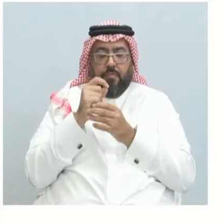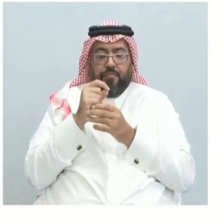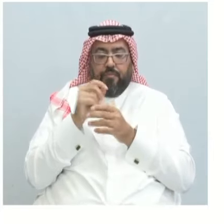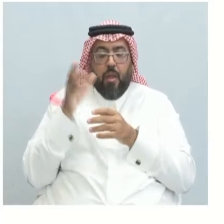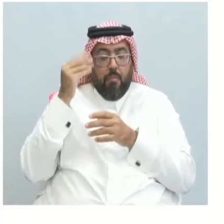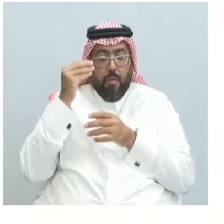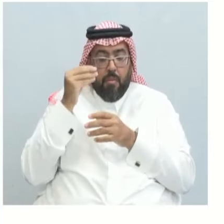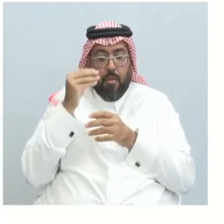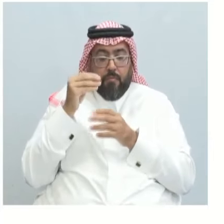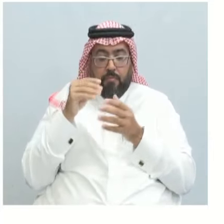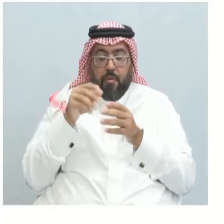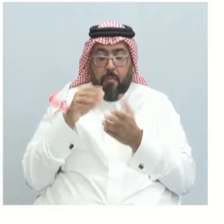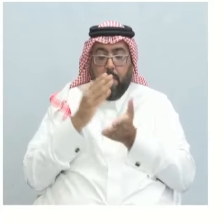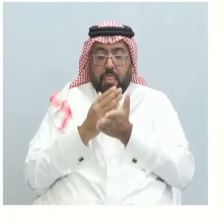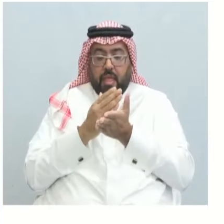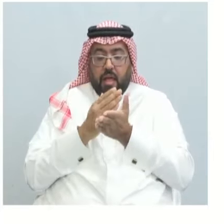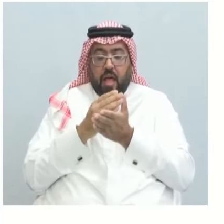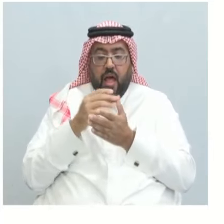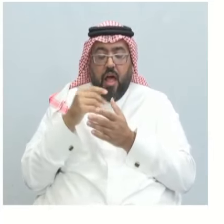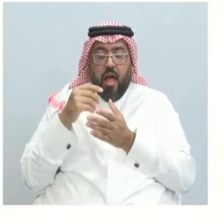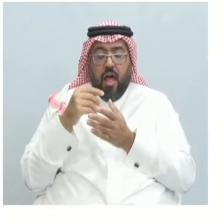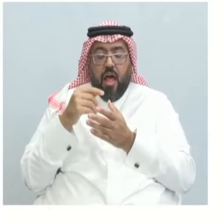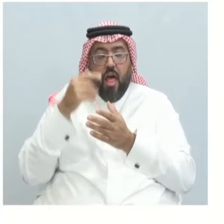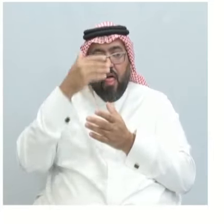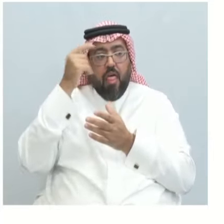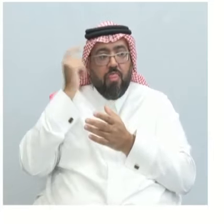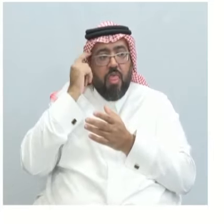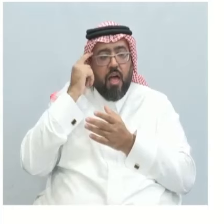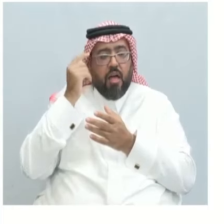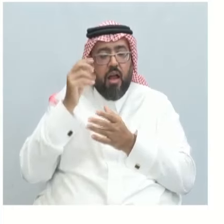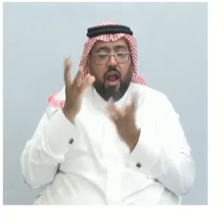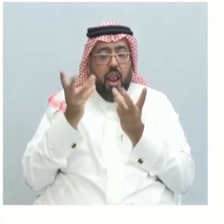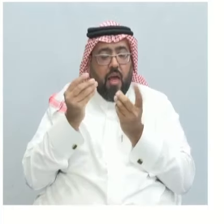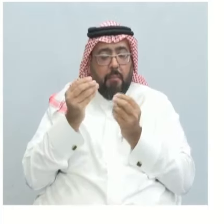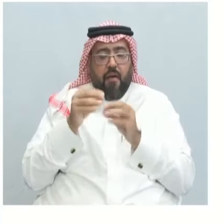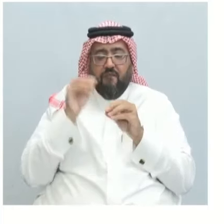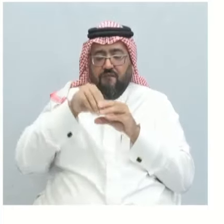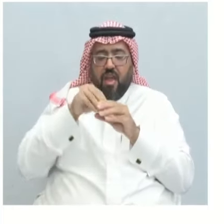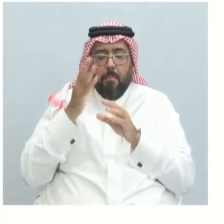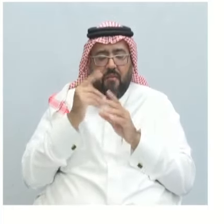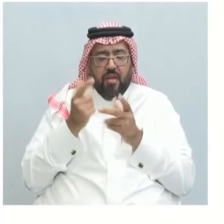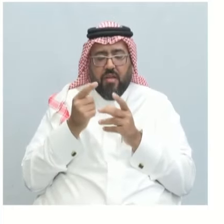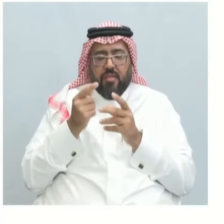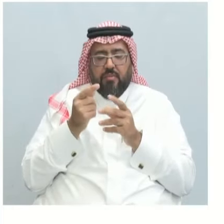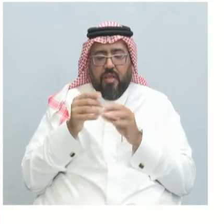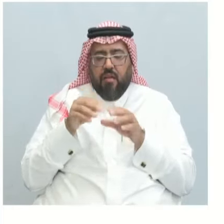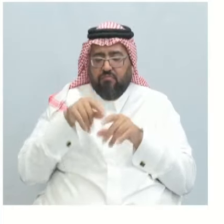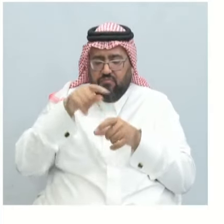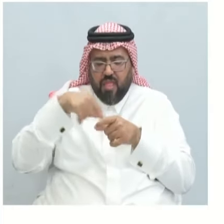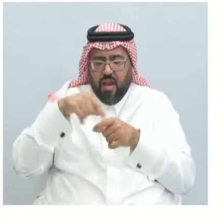البيانات على بطاقه الذاكره الرقميه والتي لا تحتوي على اجزاء